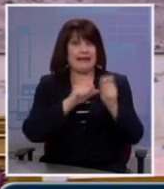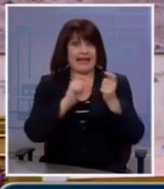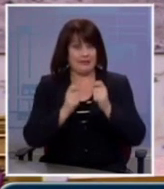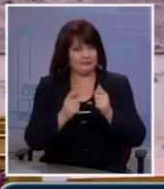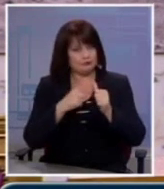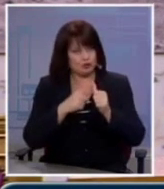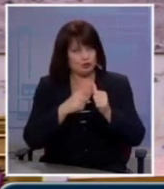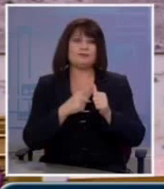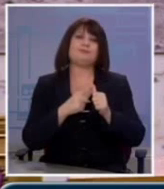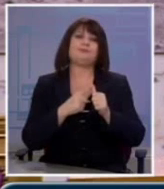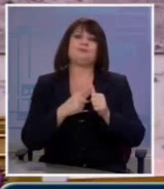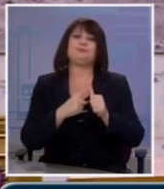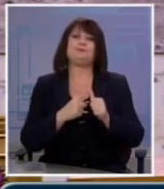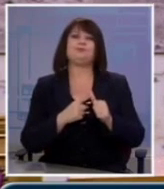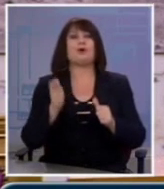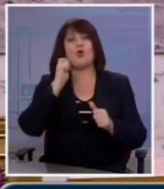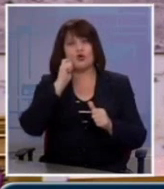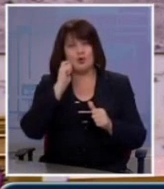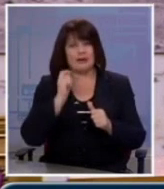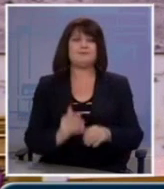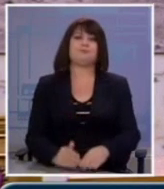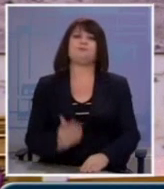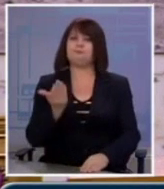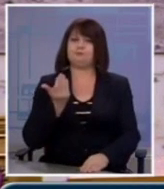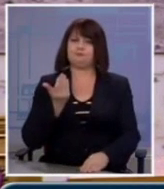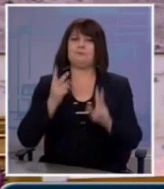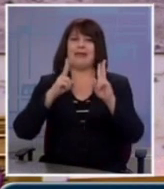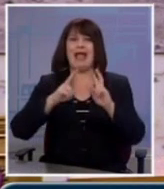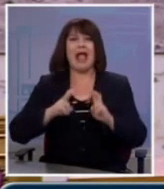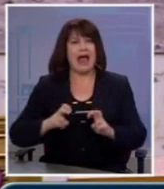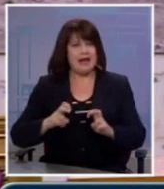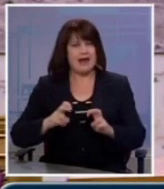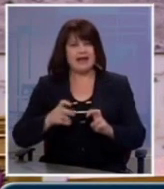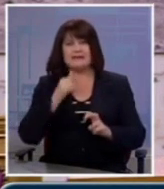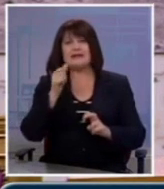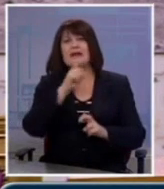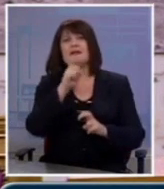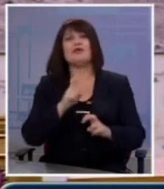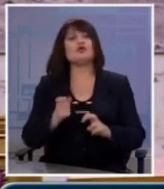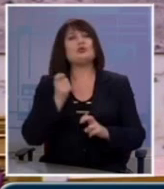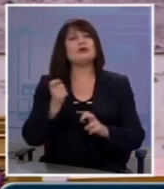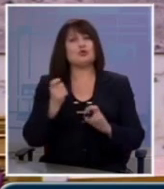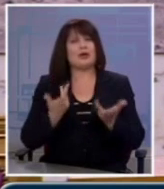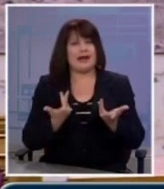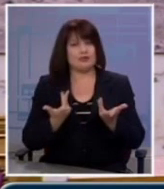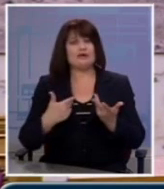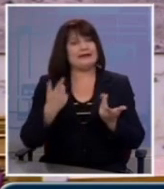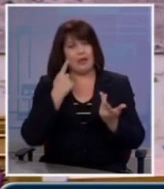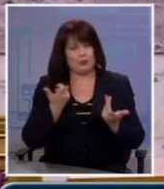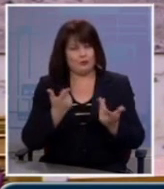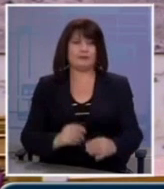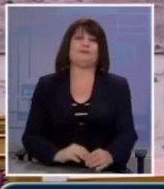το δεύτερο τιτλοφορείται Preliminary Debt Sustainability Analysis, δηλαδή